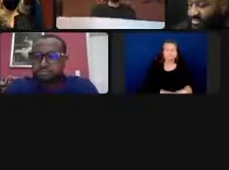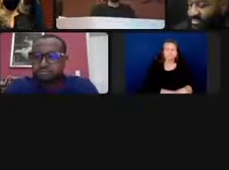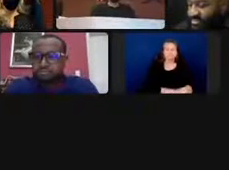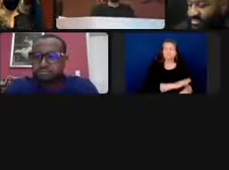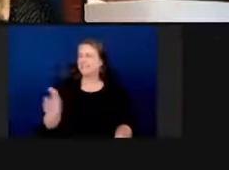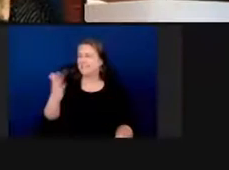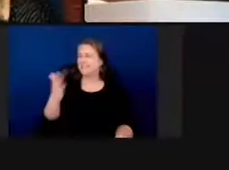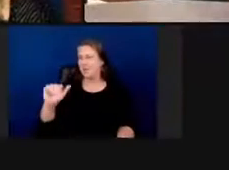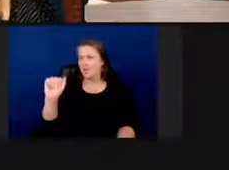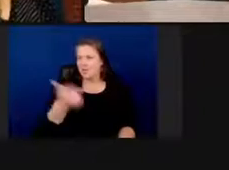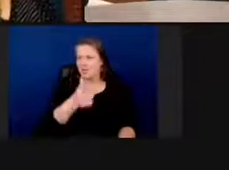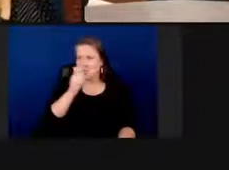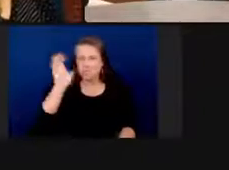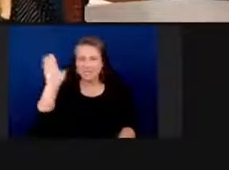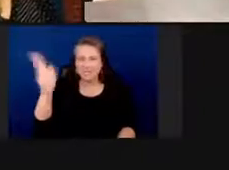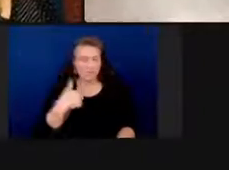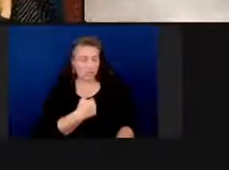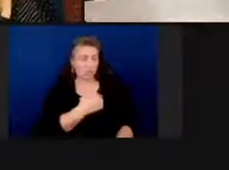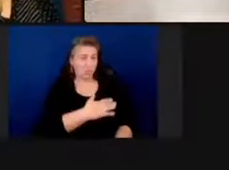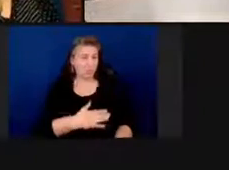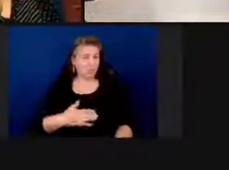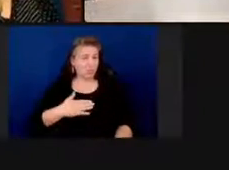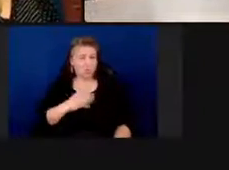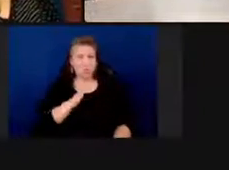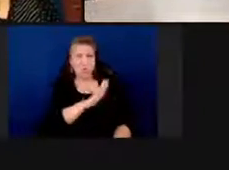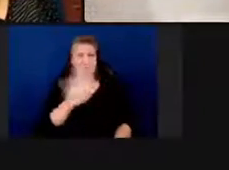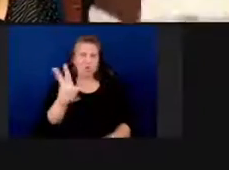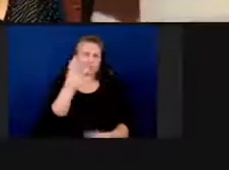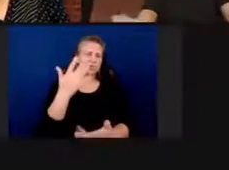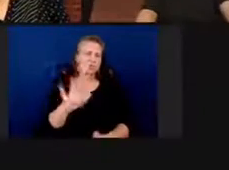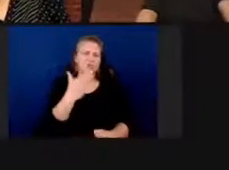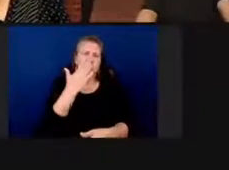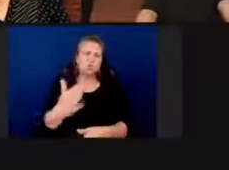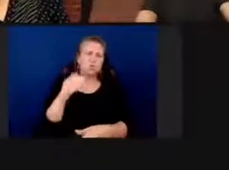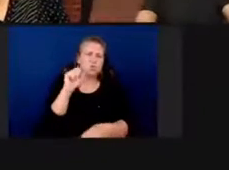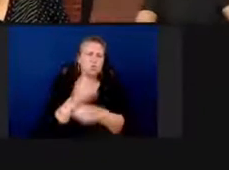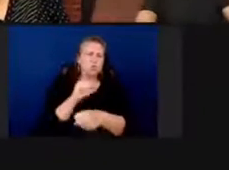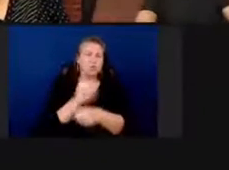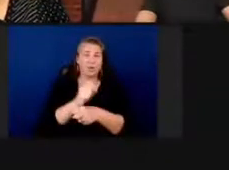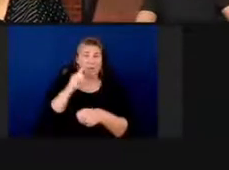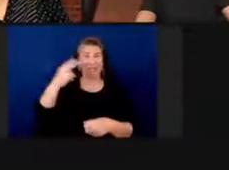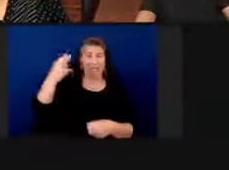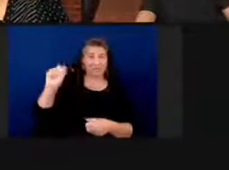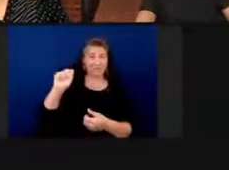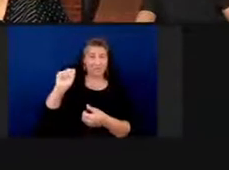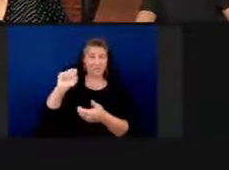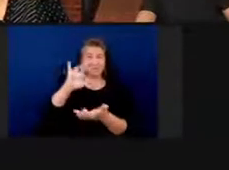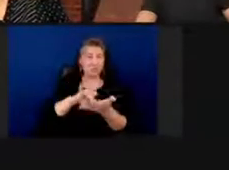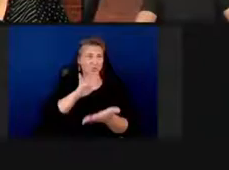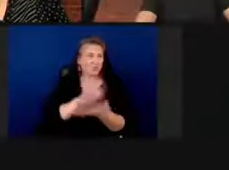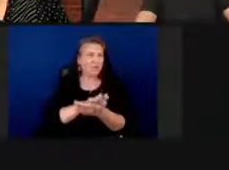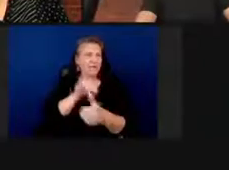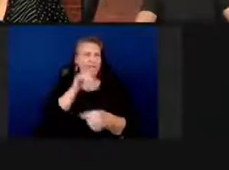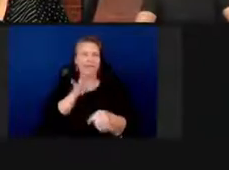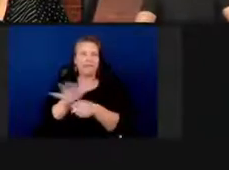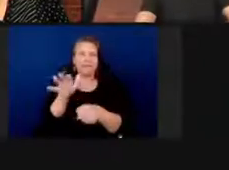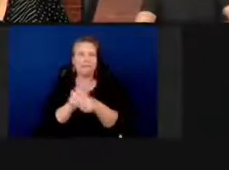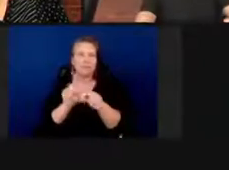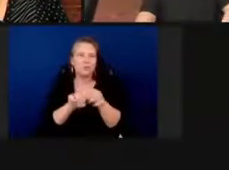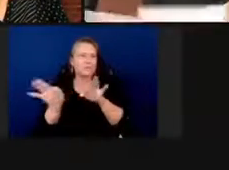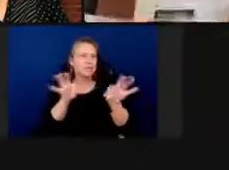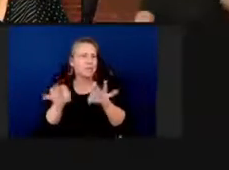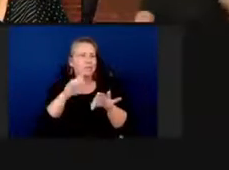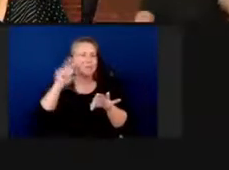جيف. شكرا جزيلا، نشكر جميع المقدمين، ونحن نعتقد بأن